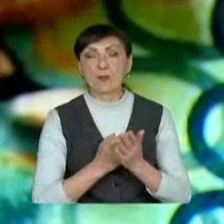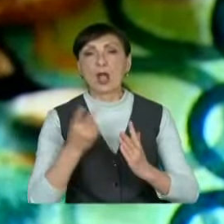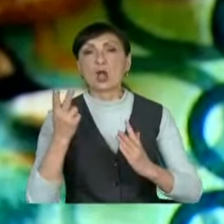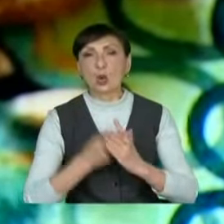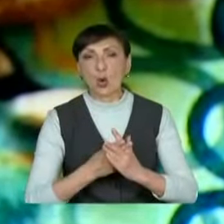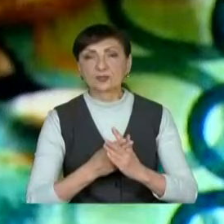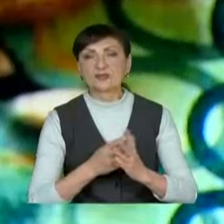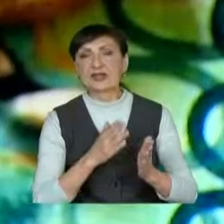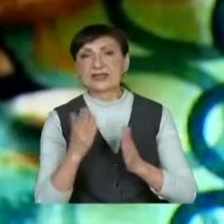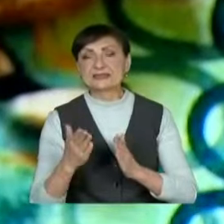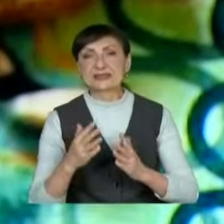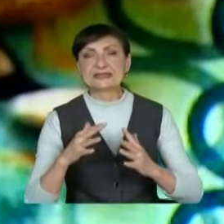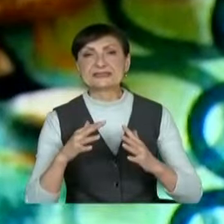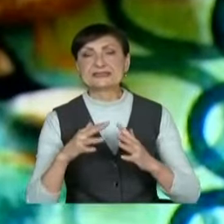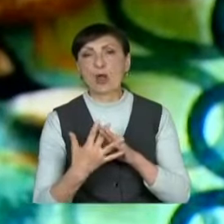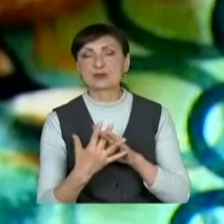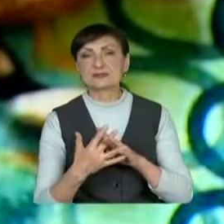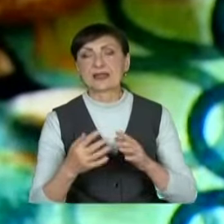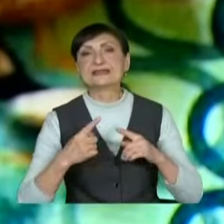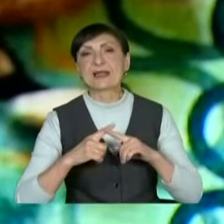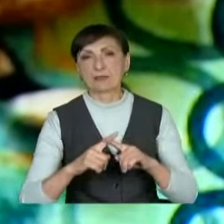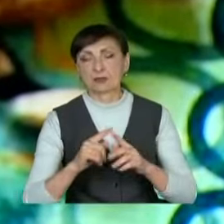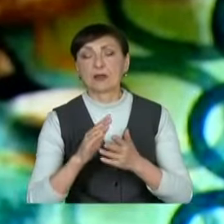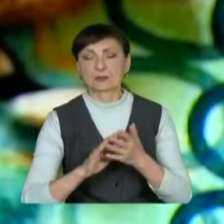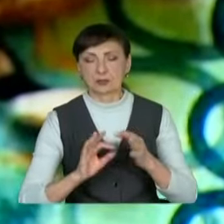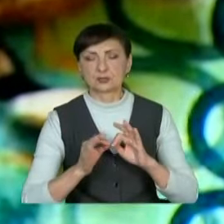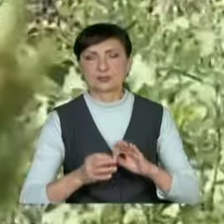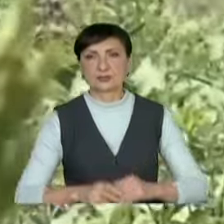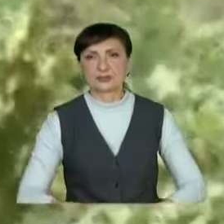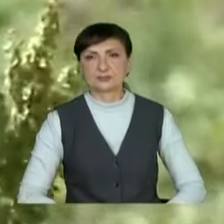льготного лизинга сельхозтехники. Дальна Сипова расскажет подробности.